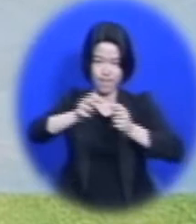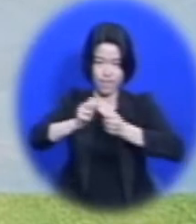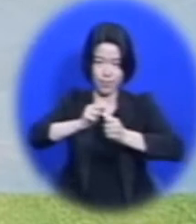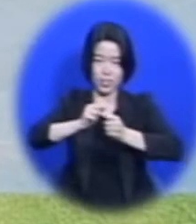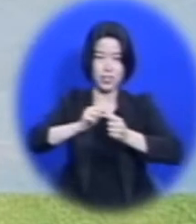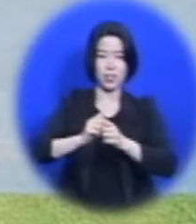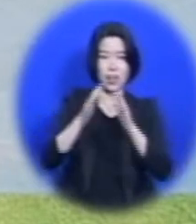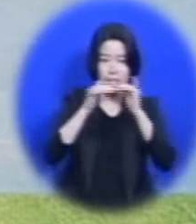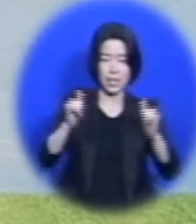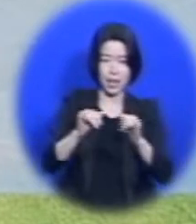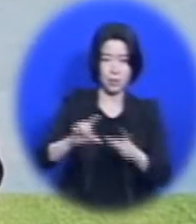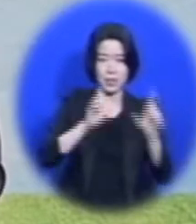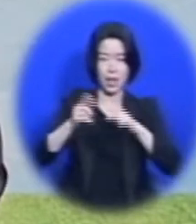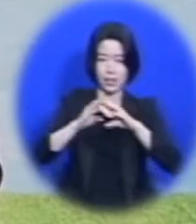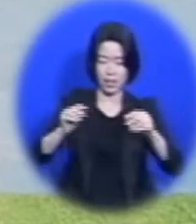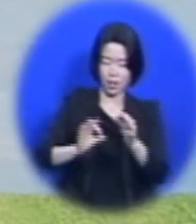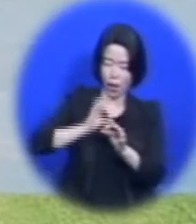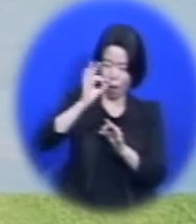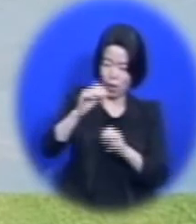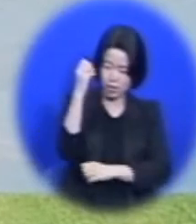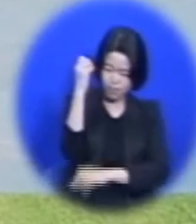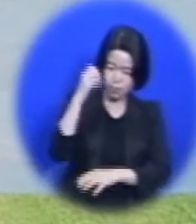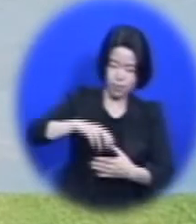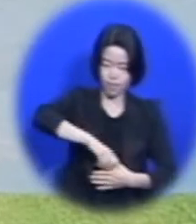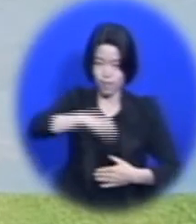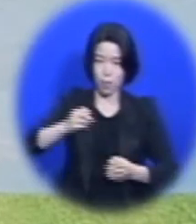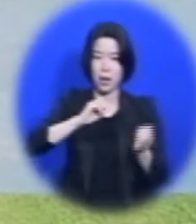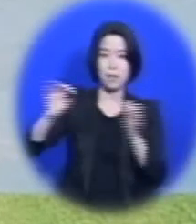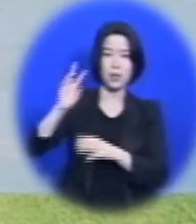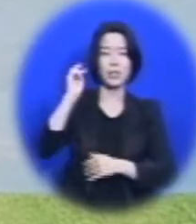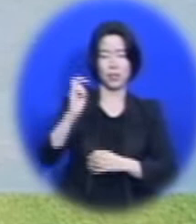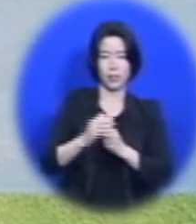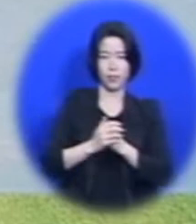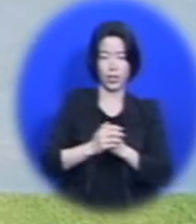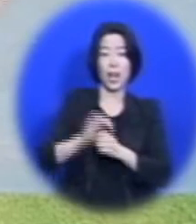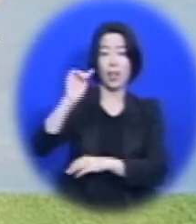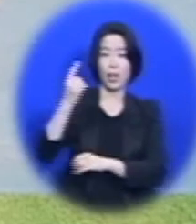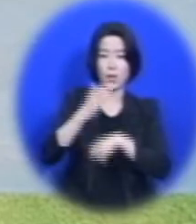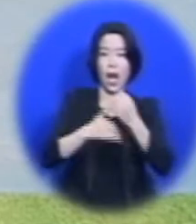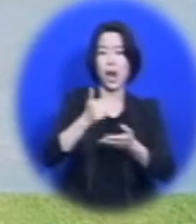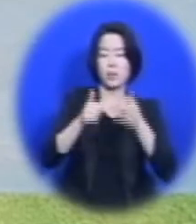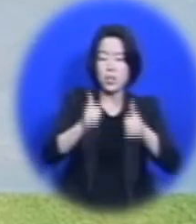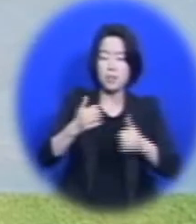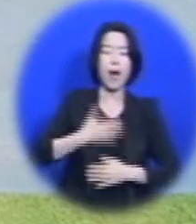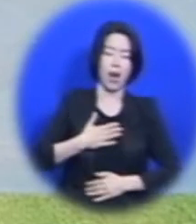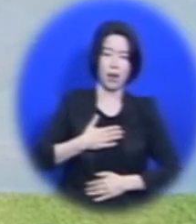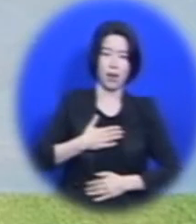찢어서 사람 사는 땅에서 영원히 뿌리 뽑아 버리실 것이다. 다윗은 하나님의 심판을